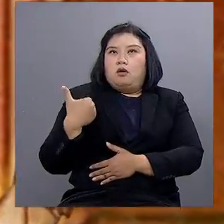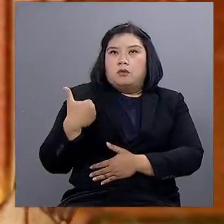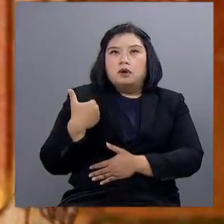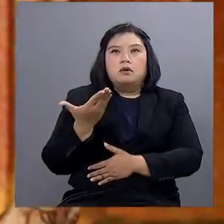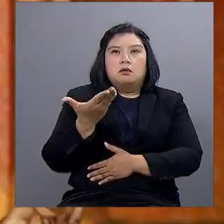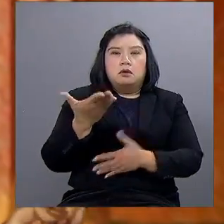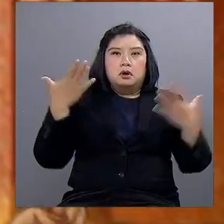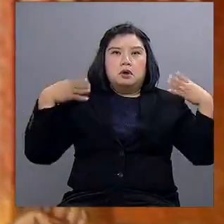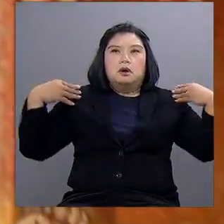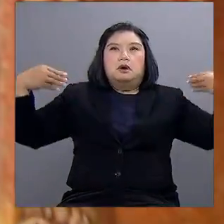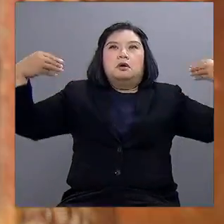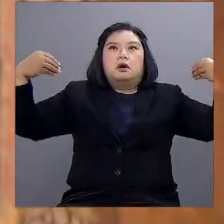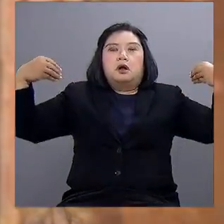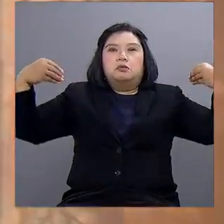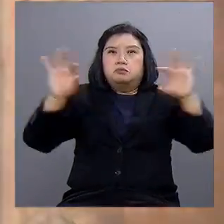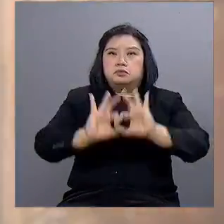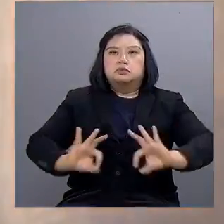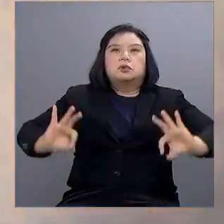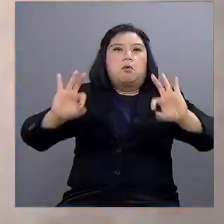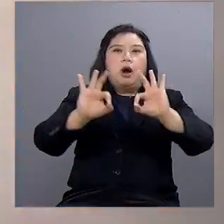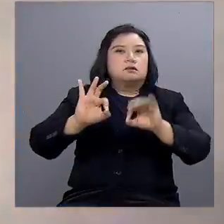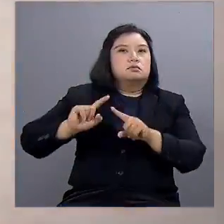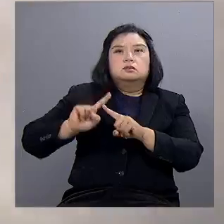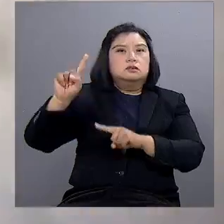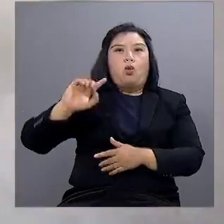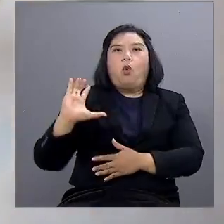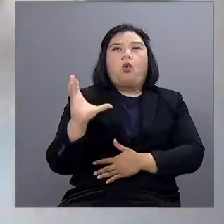ผู้ยิ่งใหญ่ที่สุดในสามโลก